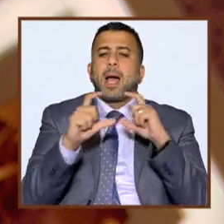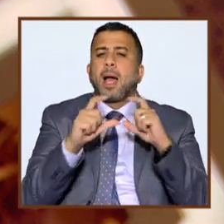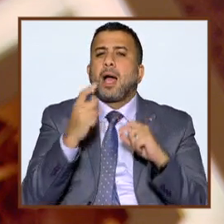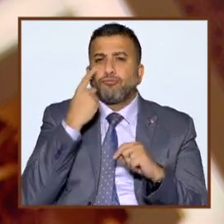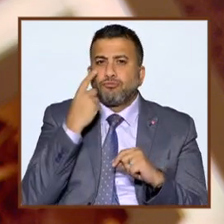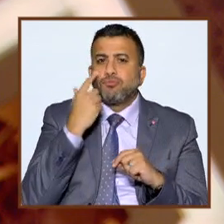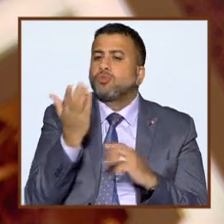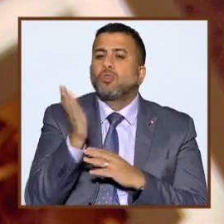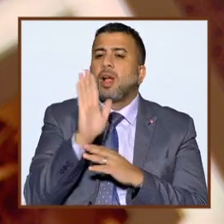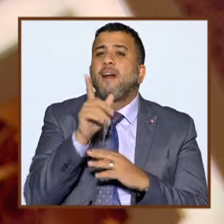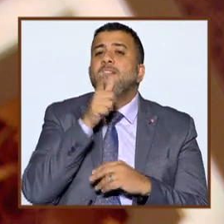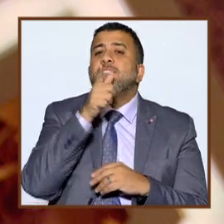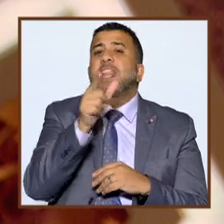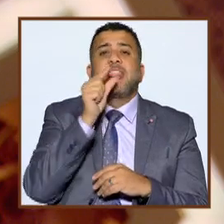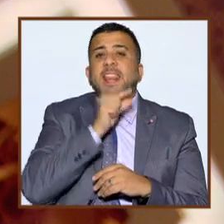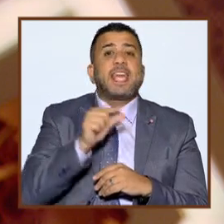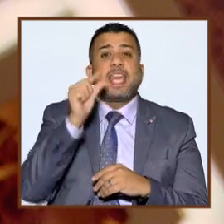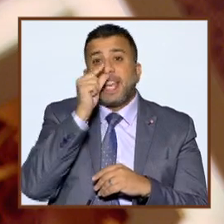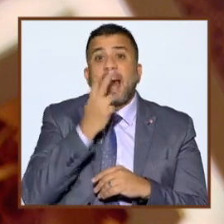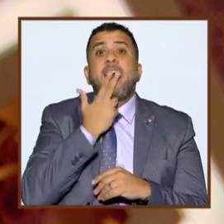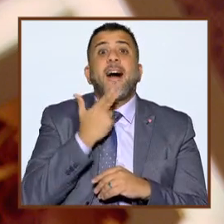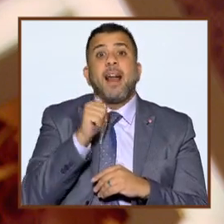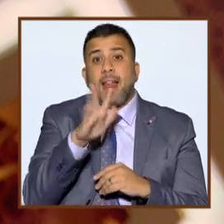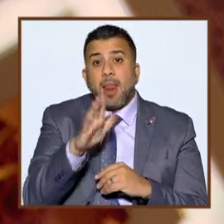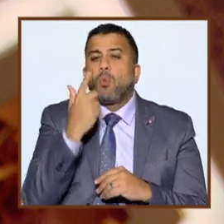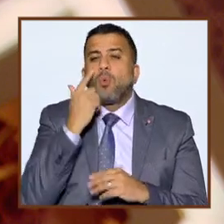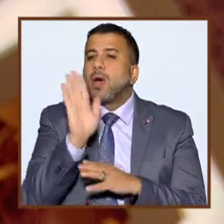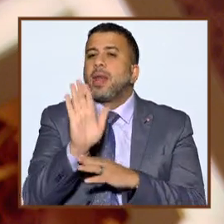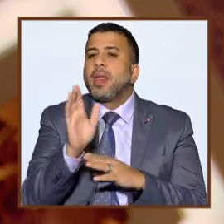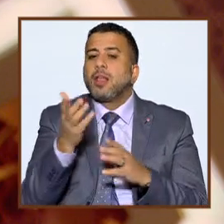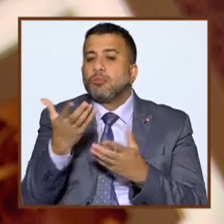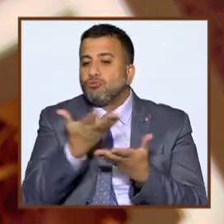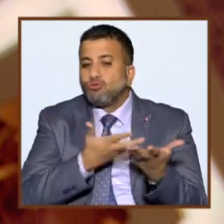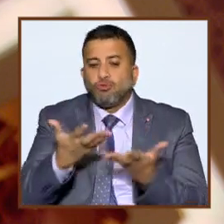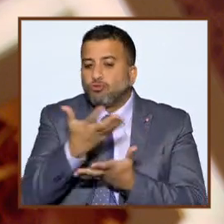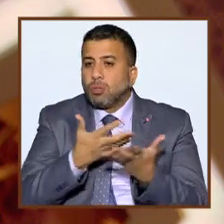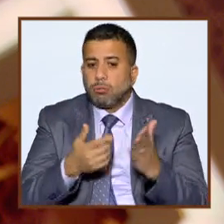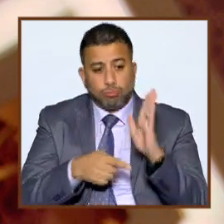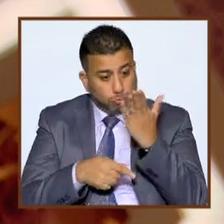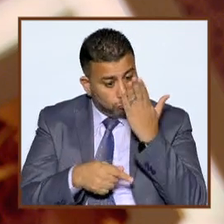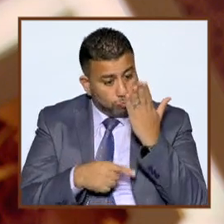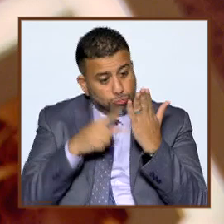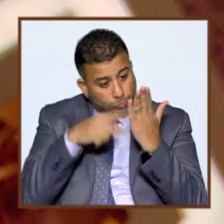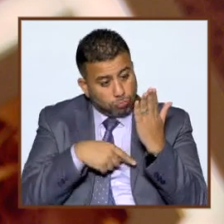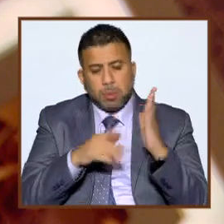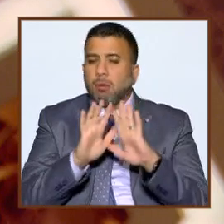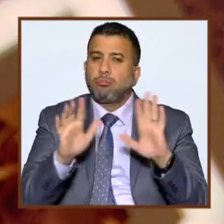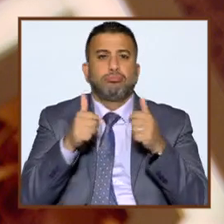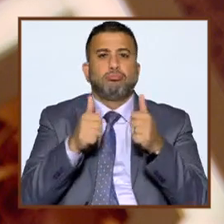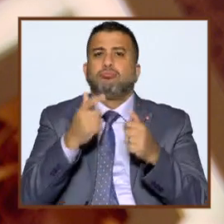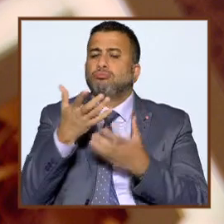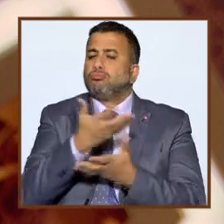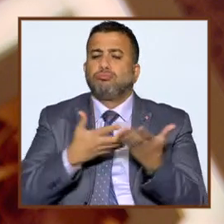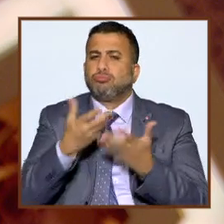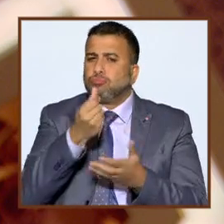عندكم وما هي الفتوى والحمد لله. إذا أحببت أنك تشتغل وتساهم معهم الأمر على